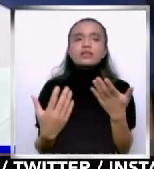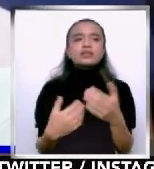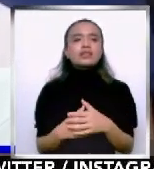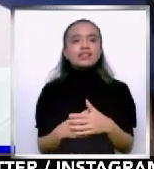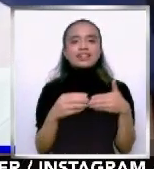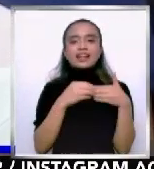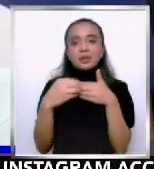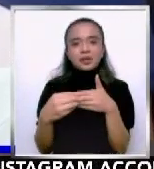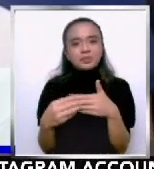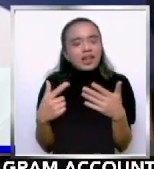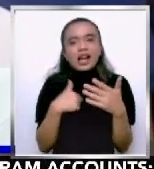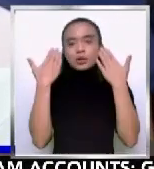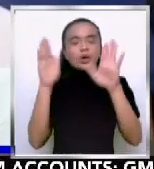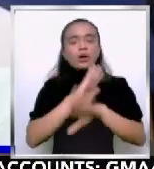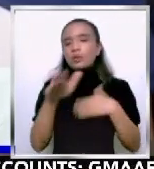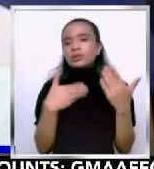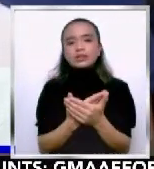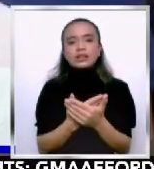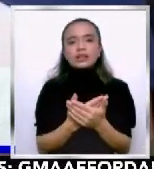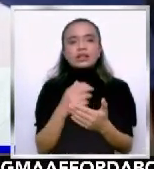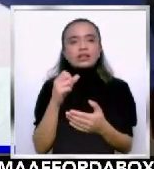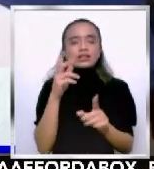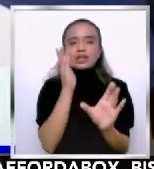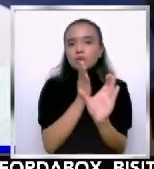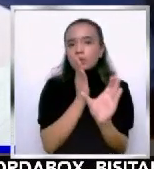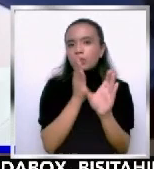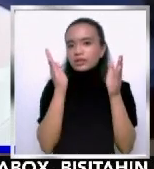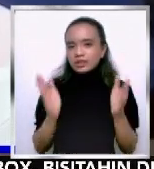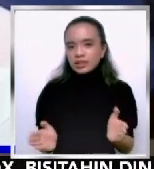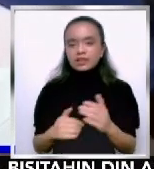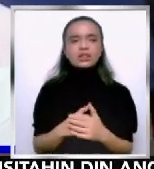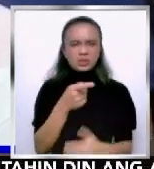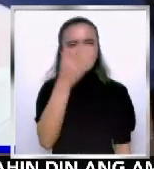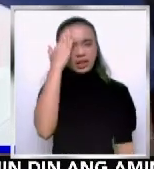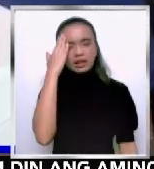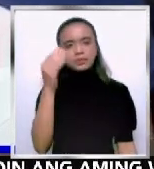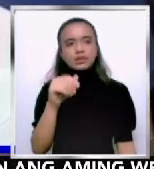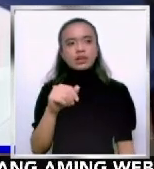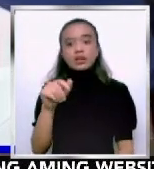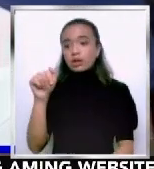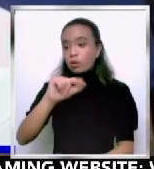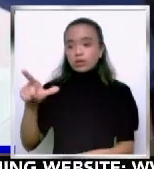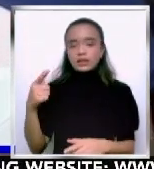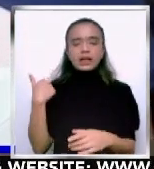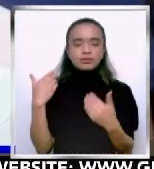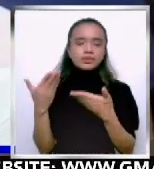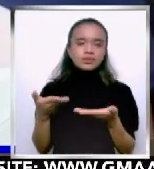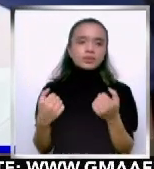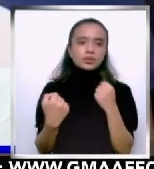guidance counselor, I don't know, they're everything, psychologist, they're there for everything, and I'm happy to know